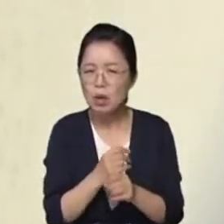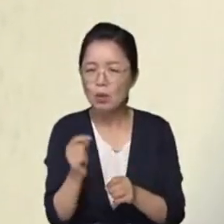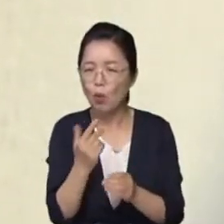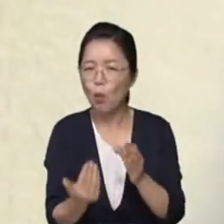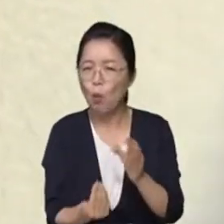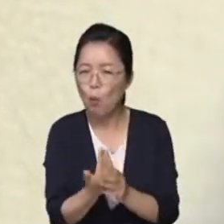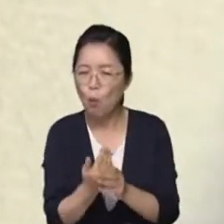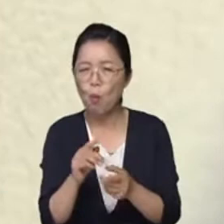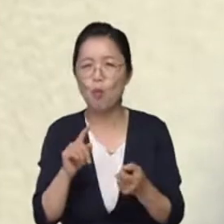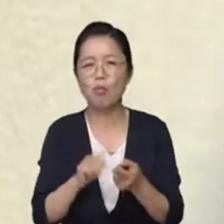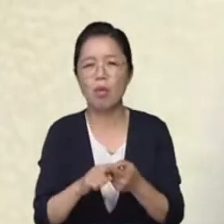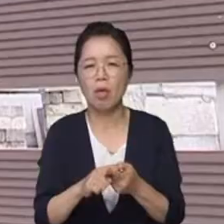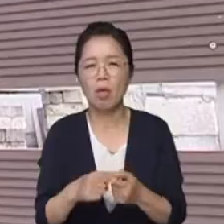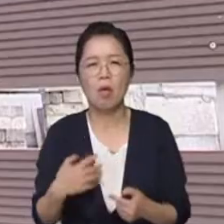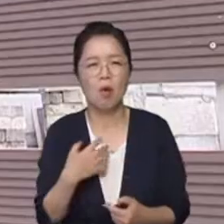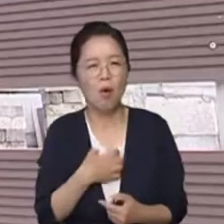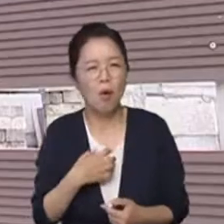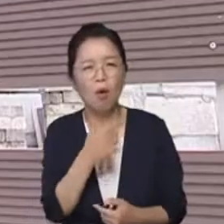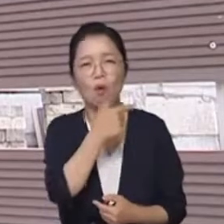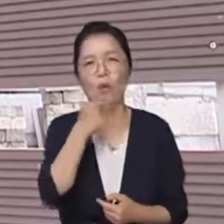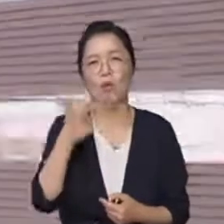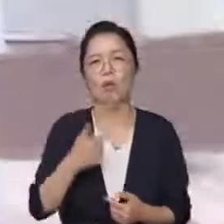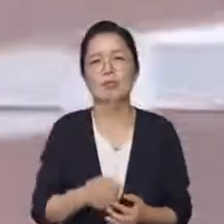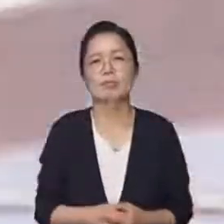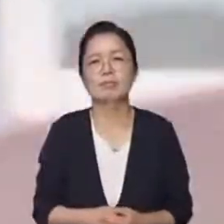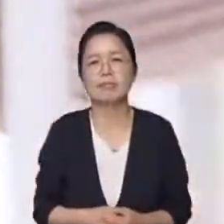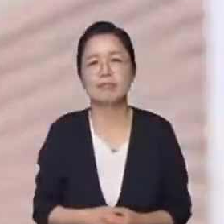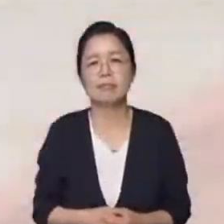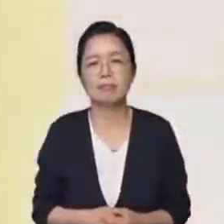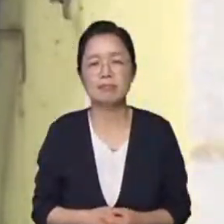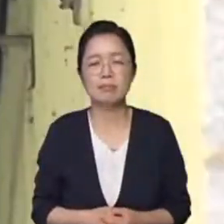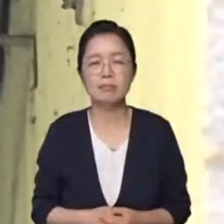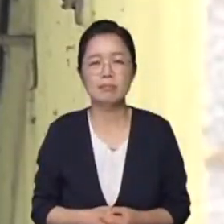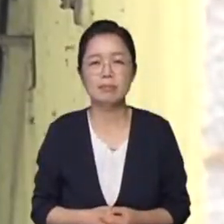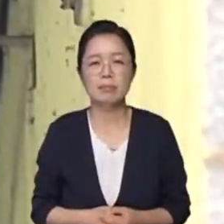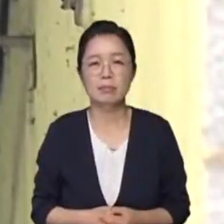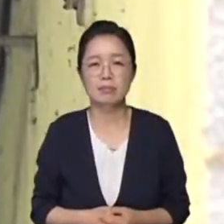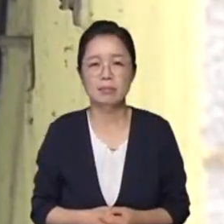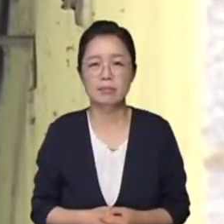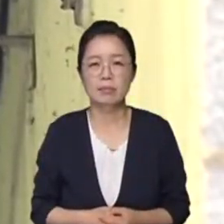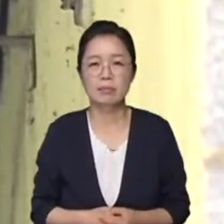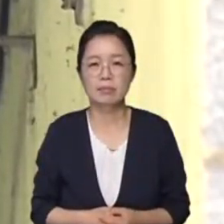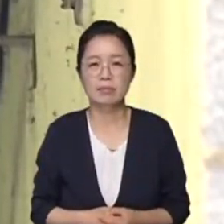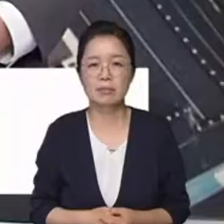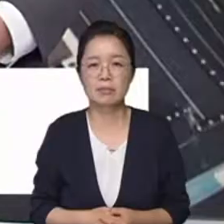발생할지 모른다며 불안감을 호소하고 있습니다. KBC 김서영입니다.